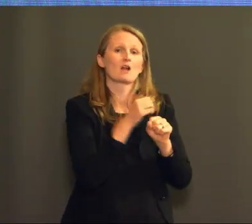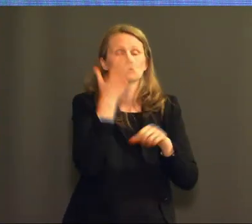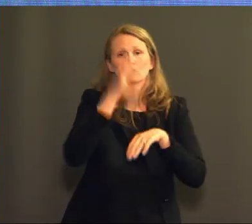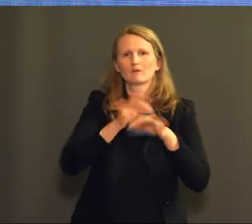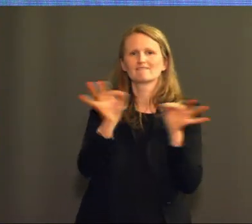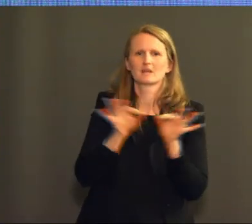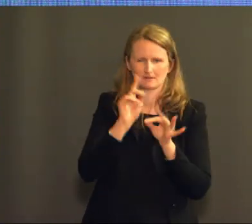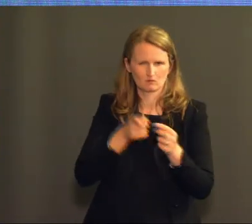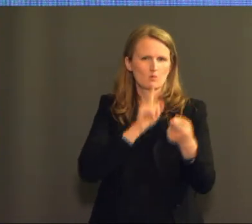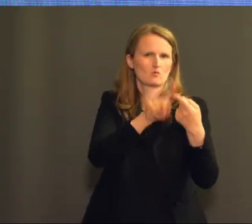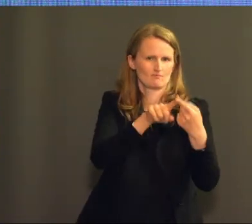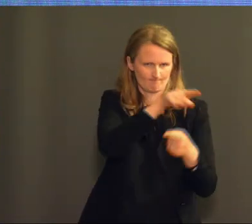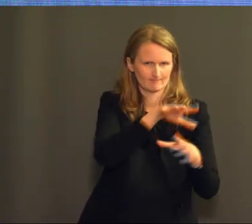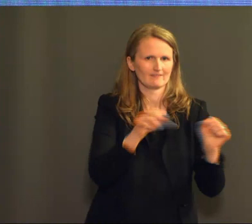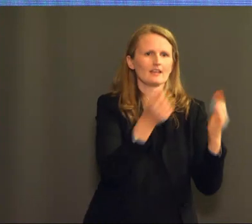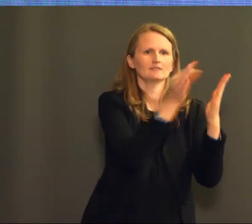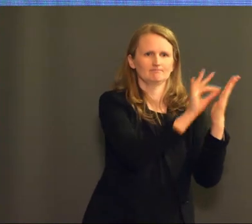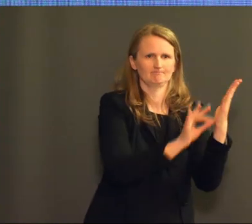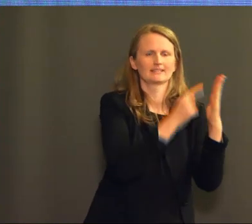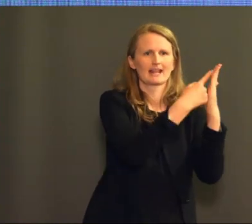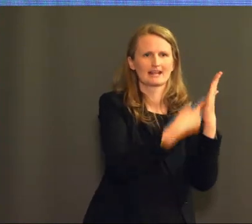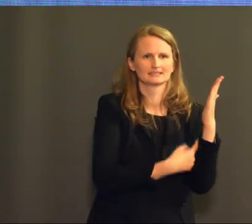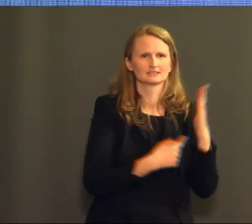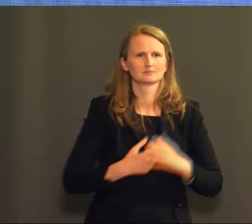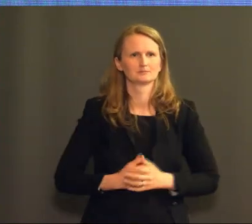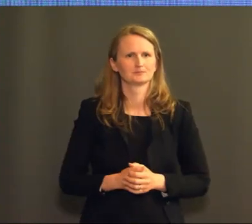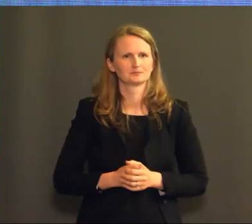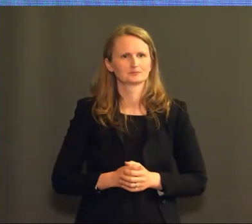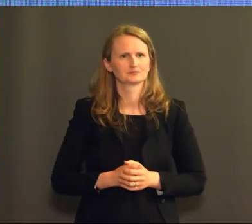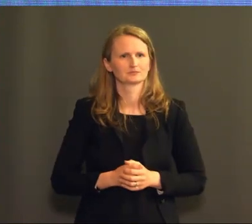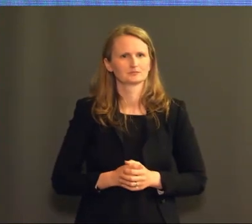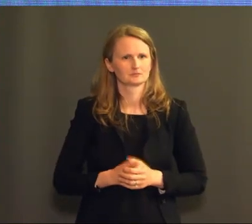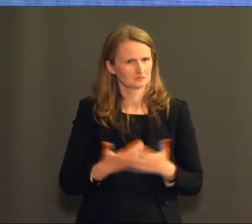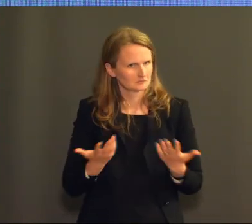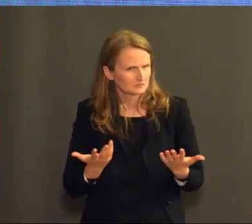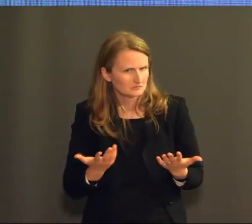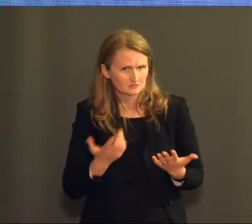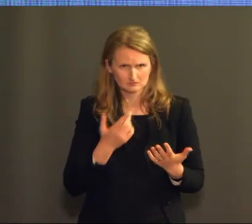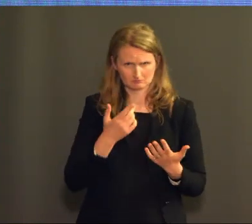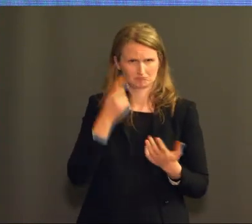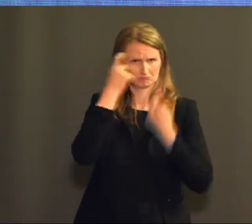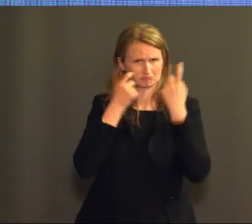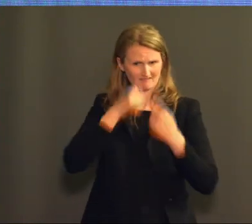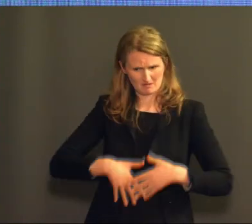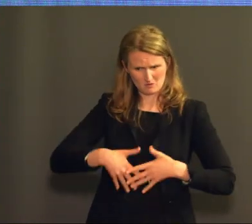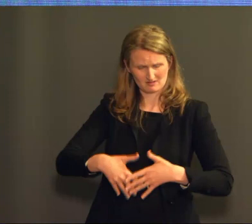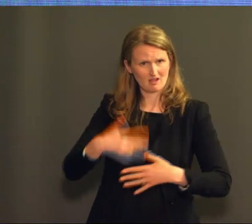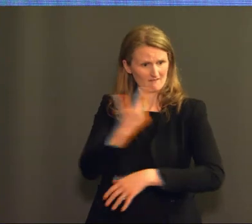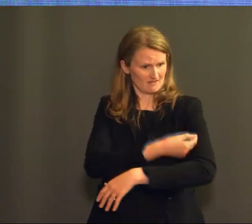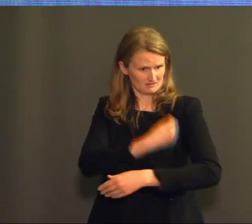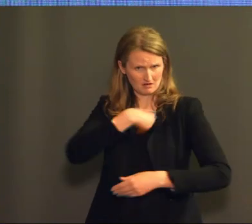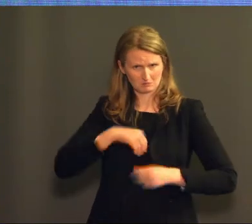Pour des raisons éthiques, les femmes enceintes n'ont pas été incluses dans les essais cliniques. Et les